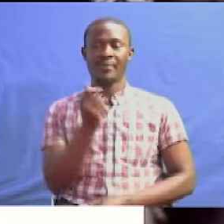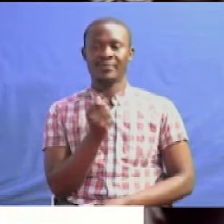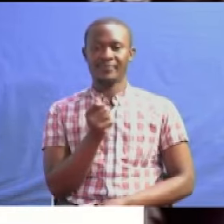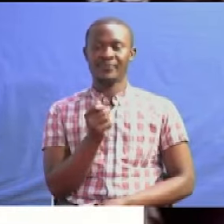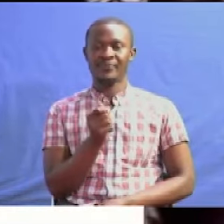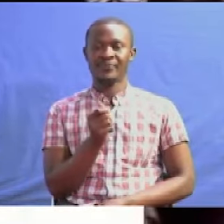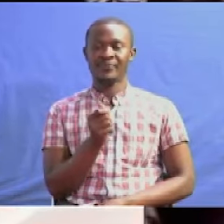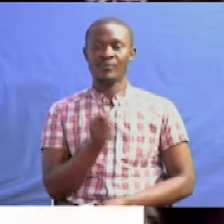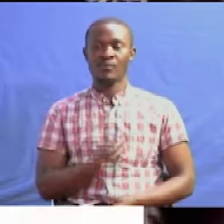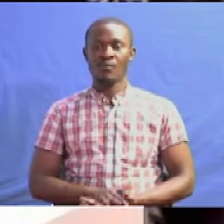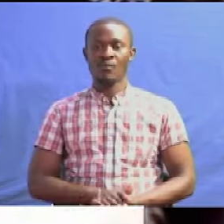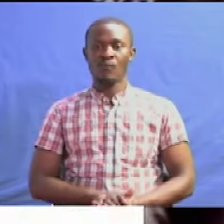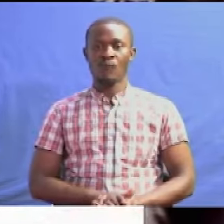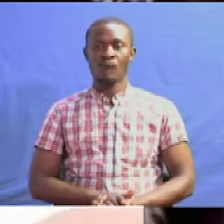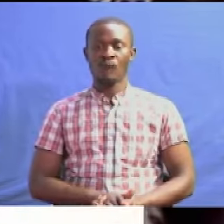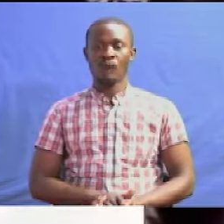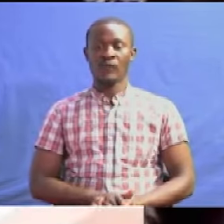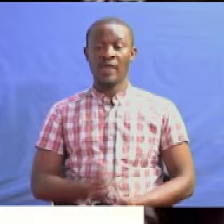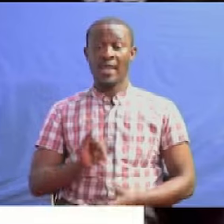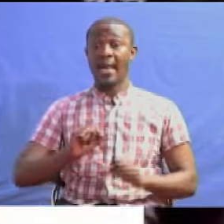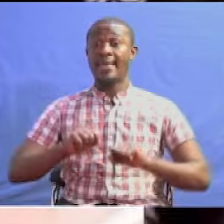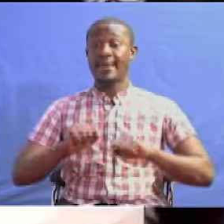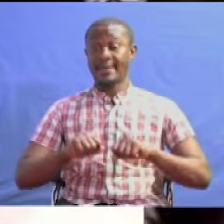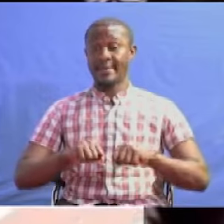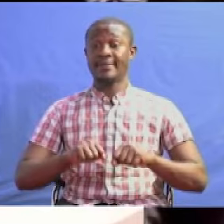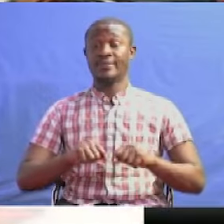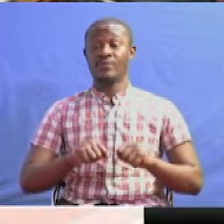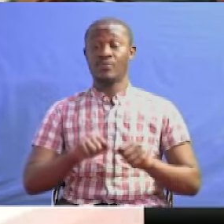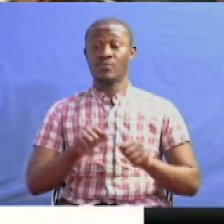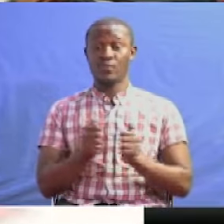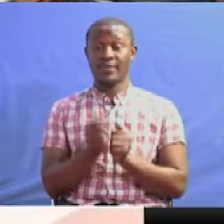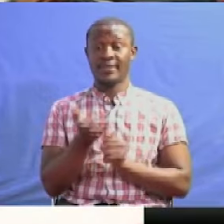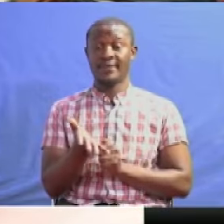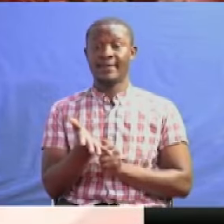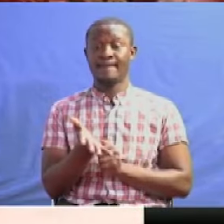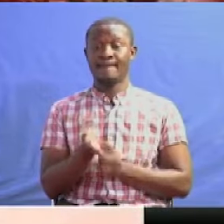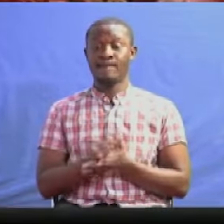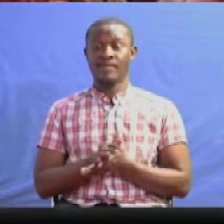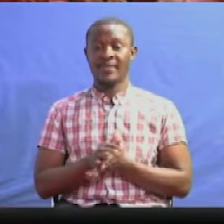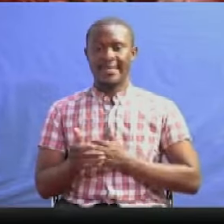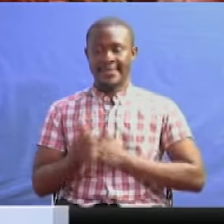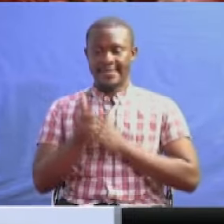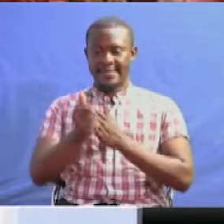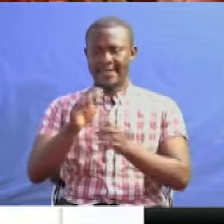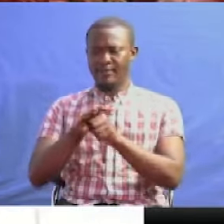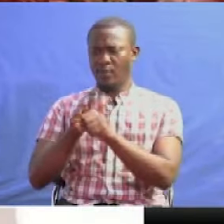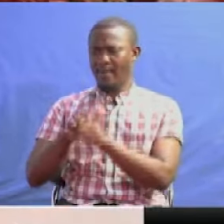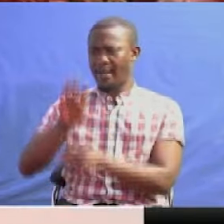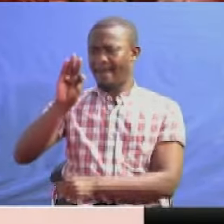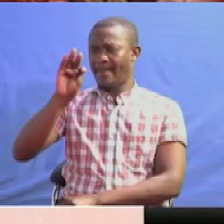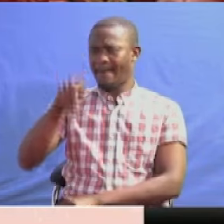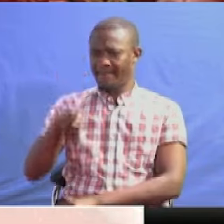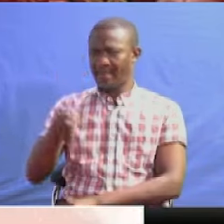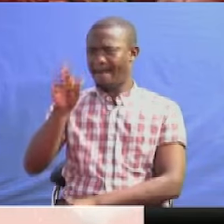shilling. I agree totally with this. Aidha, kiongozi wa wengi bungeni